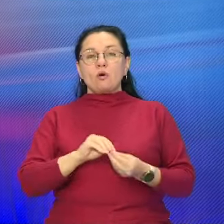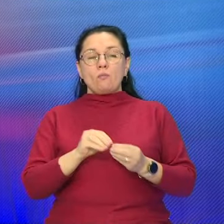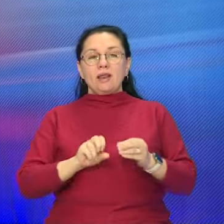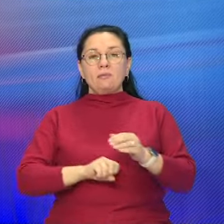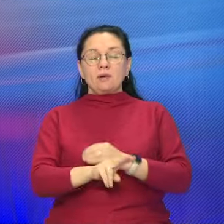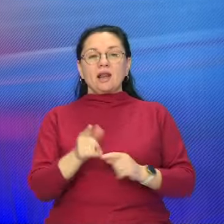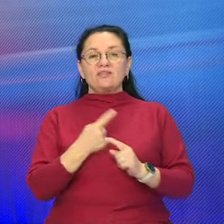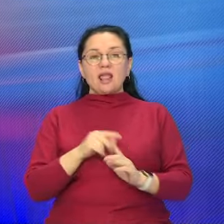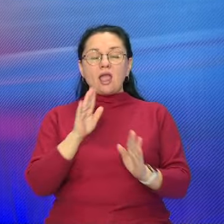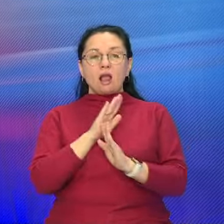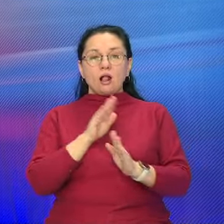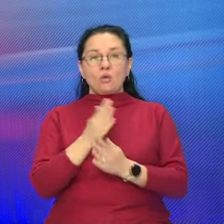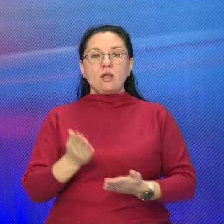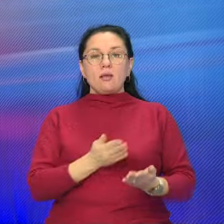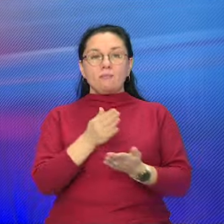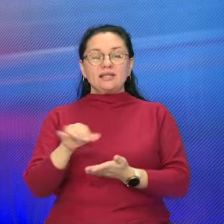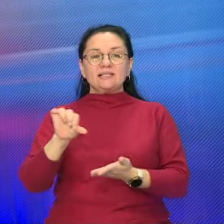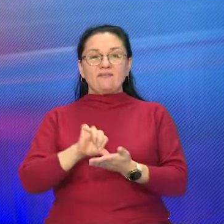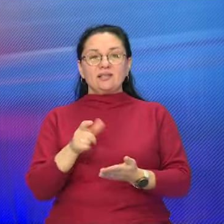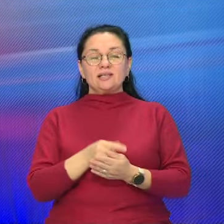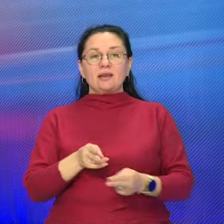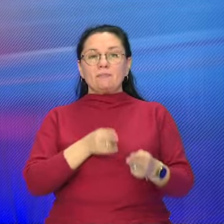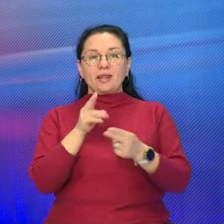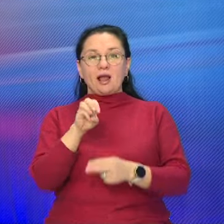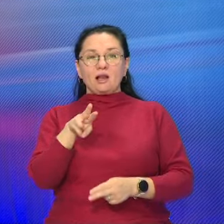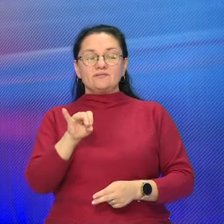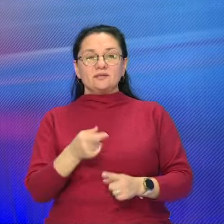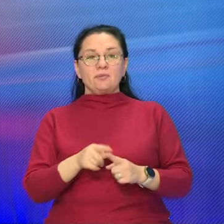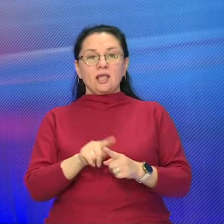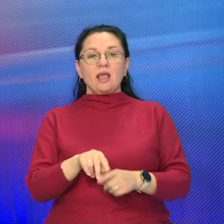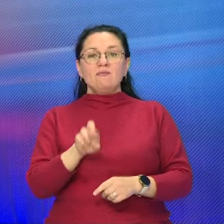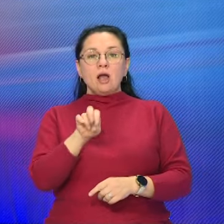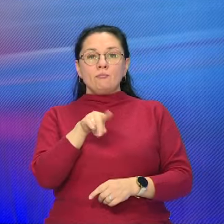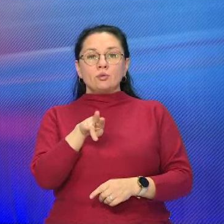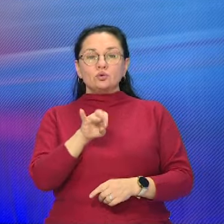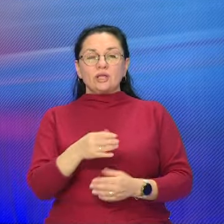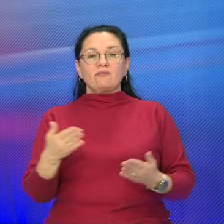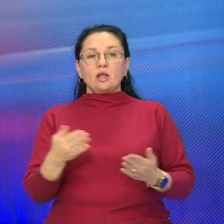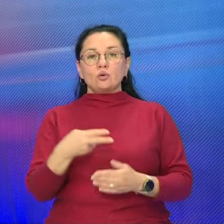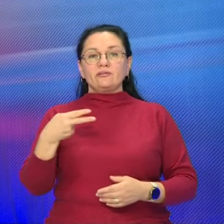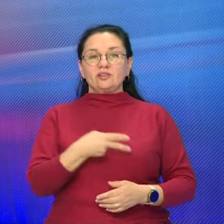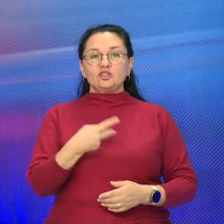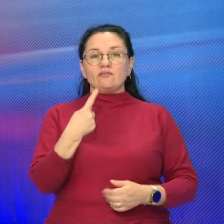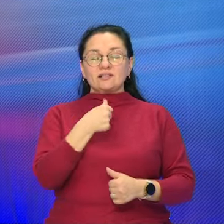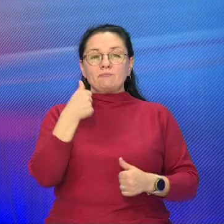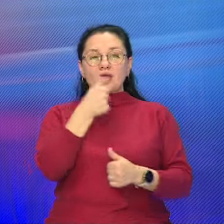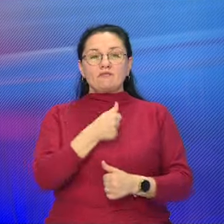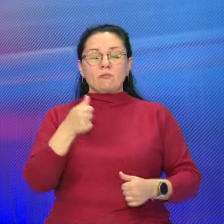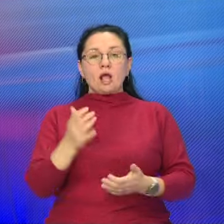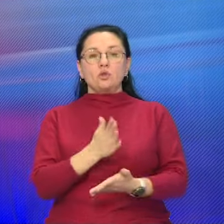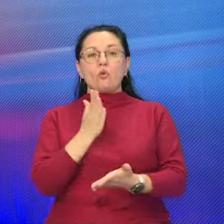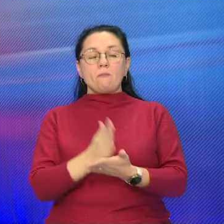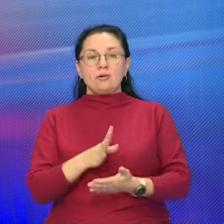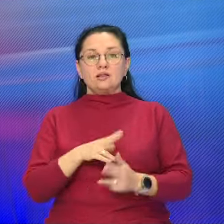экология. Представники СМИ наведали пункт пропуску Брузьи, у районе якого у 2021 году існаваў